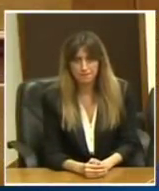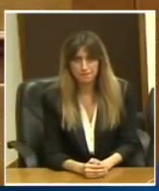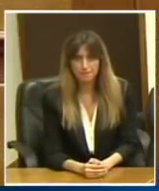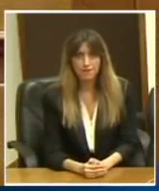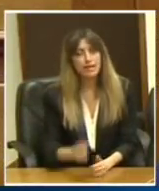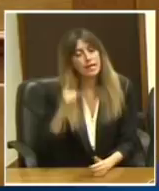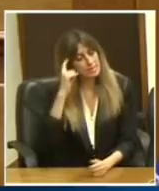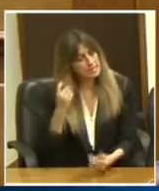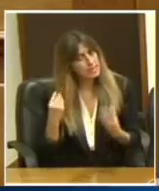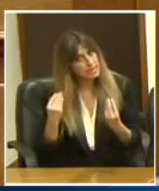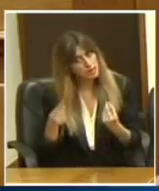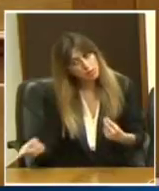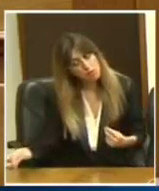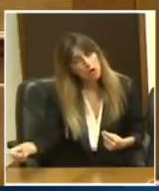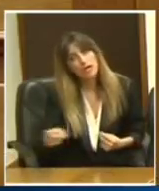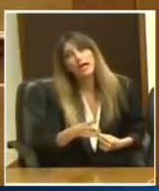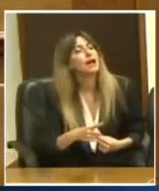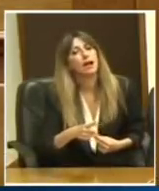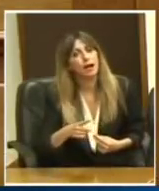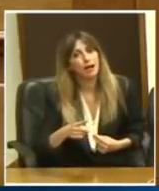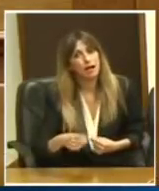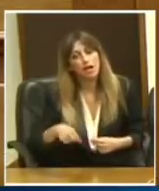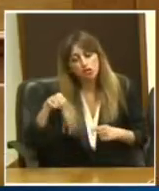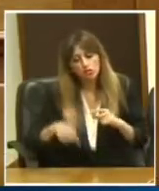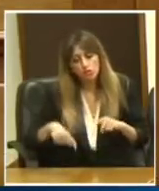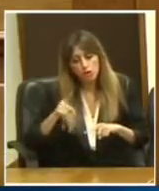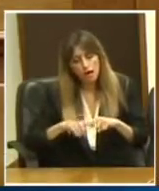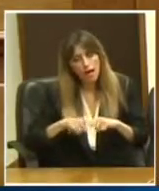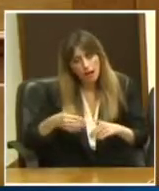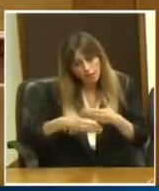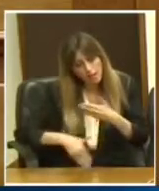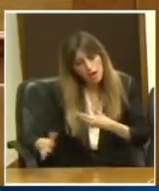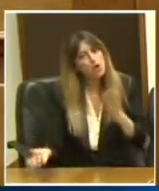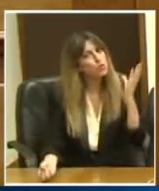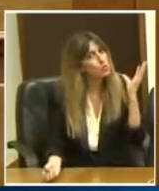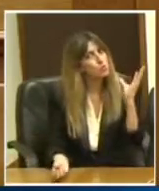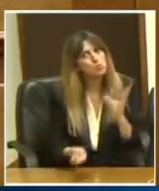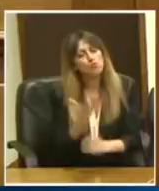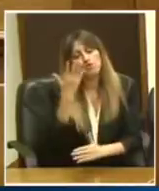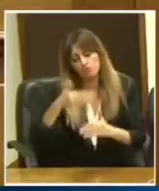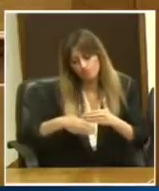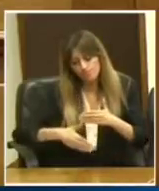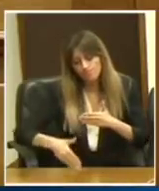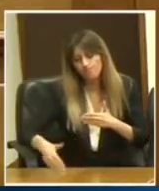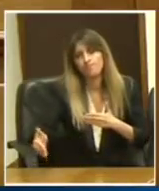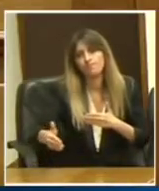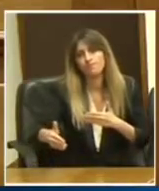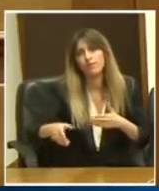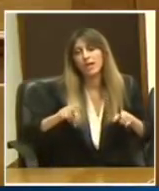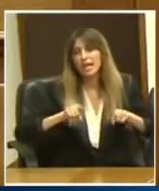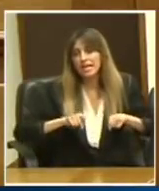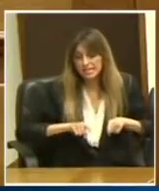ότι η αφετηρία της νέας εποχής για τη χώρα είναι ταυτόχρονα και η κίνηση της αντίστροφης